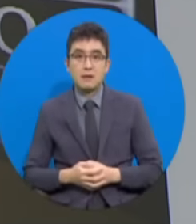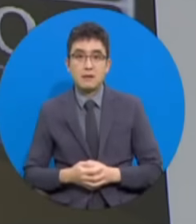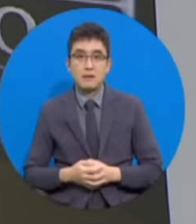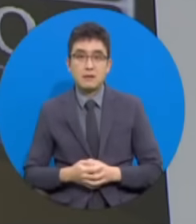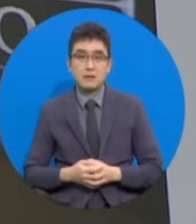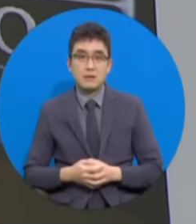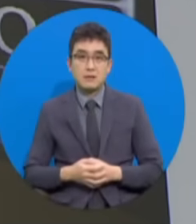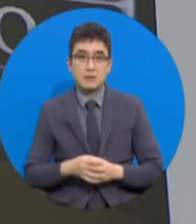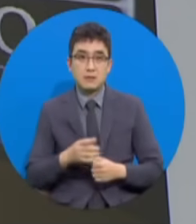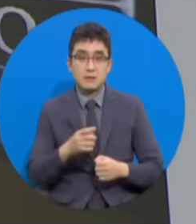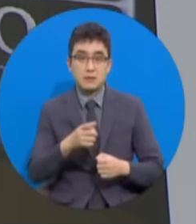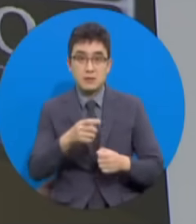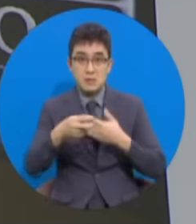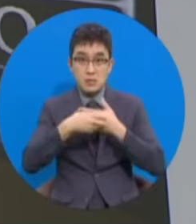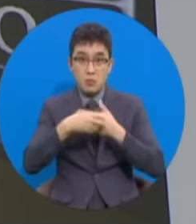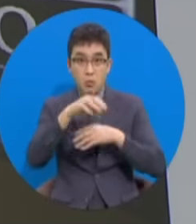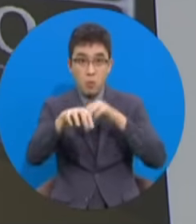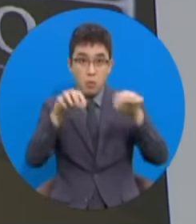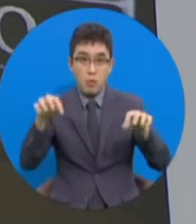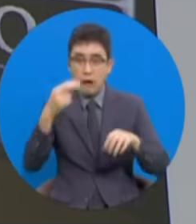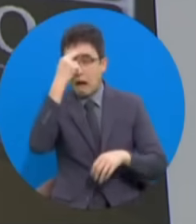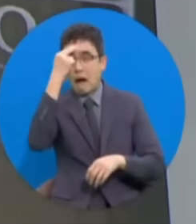병원이 15곳으로 늘었습니다.